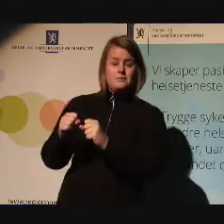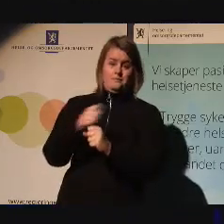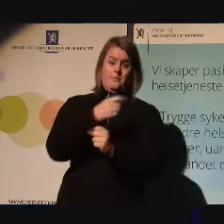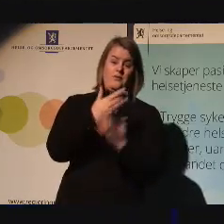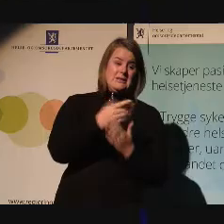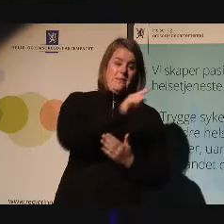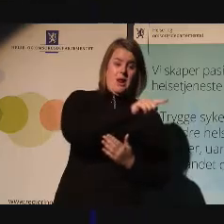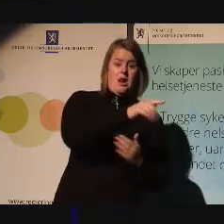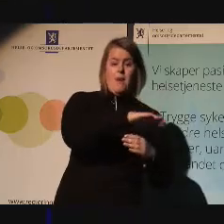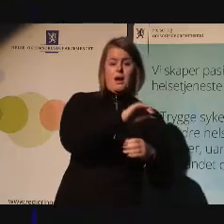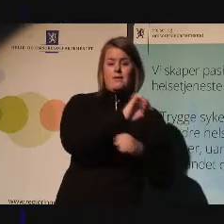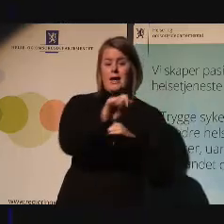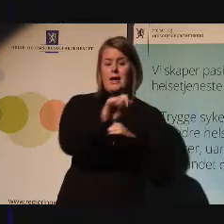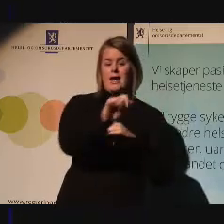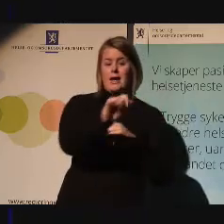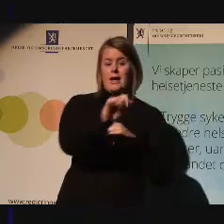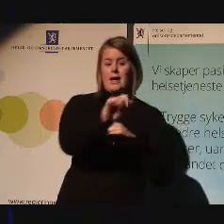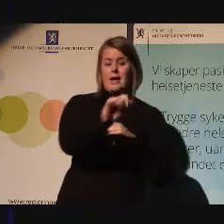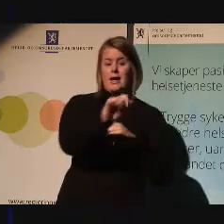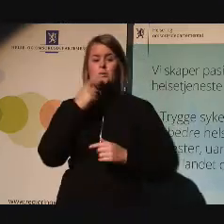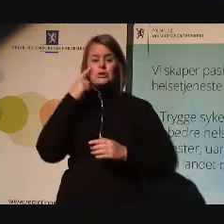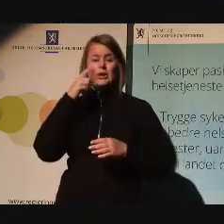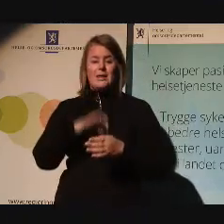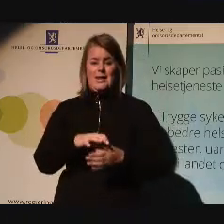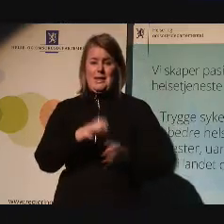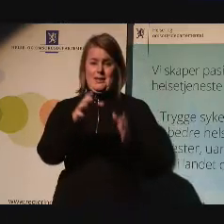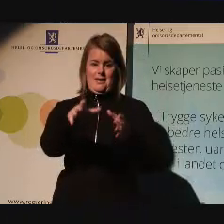barne- og ungdomspsykiatrien.